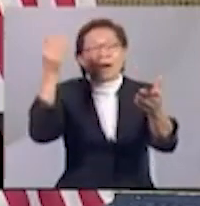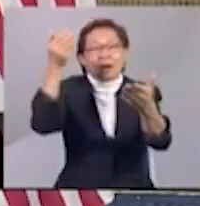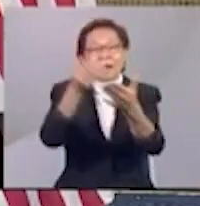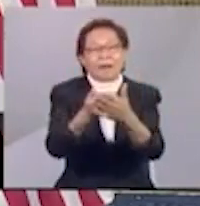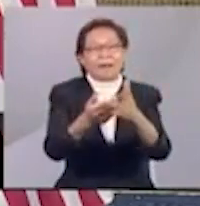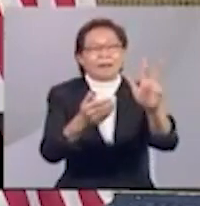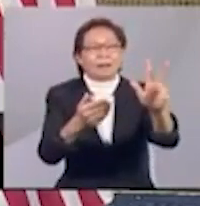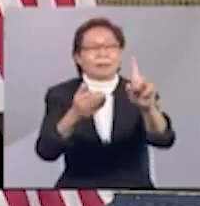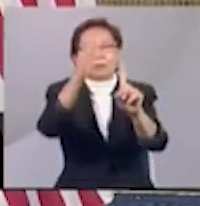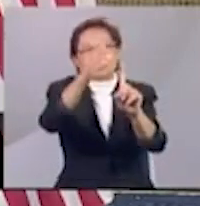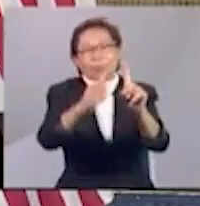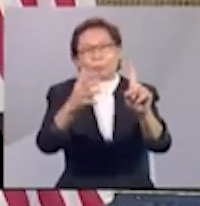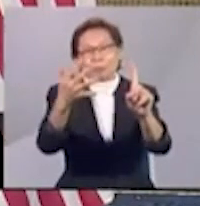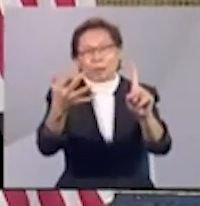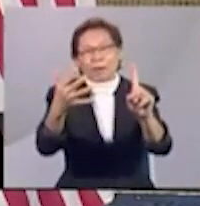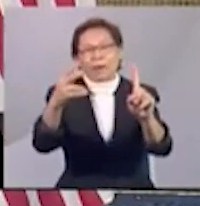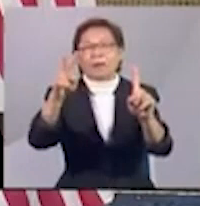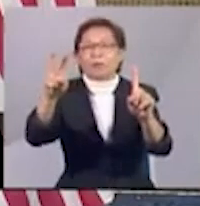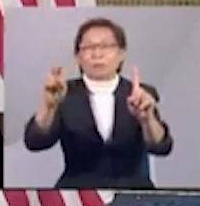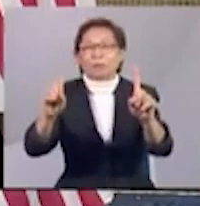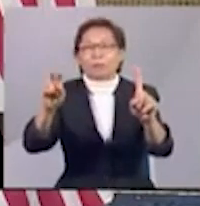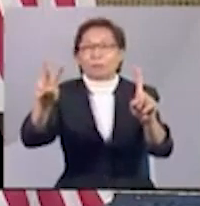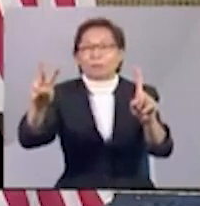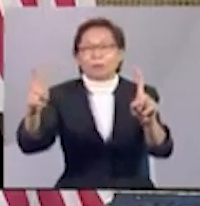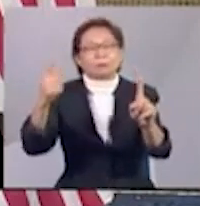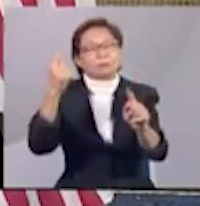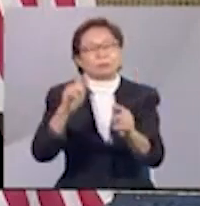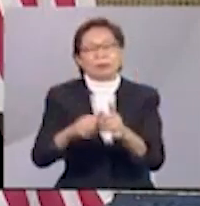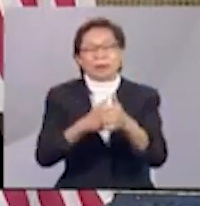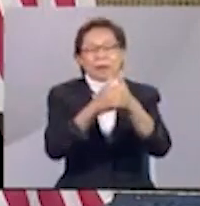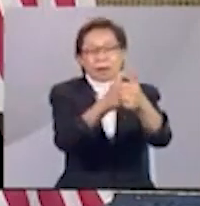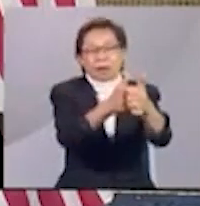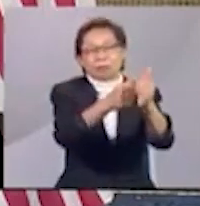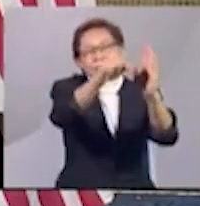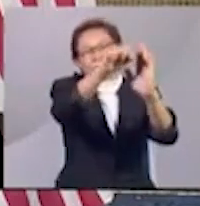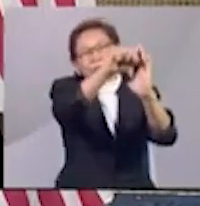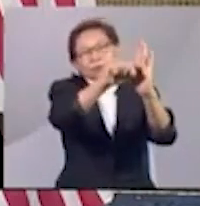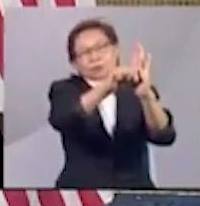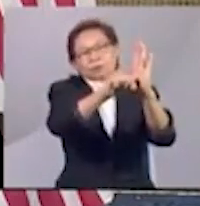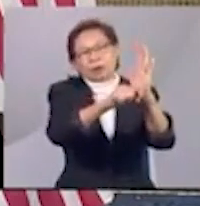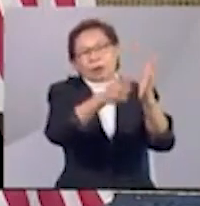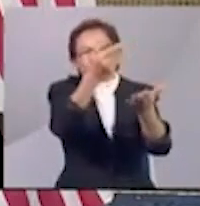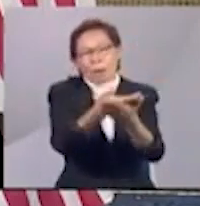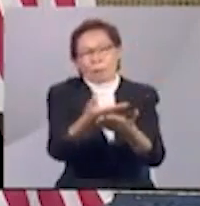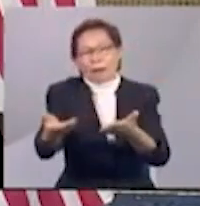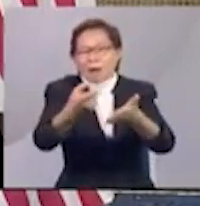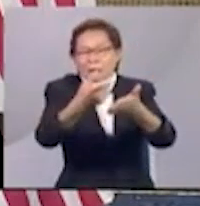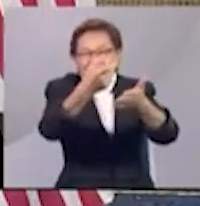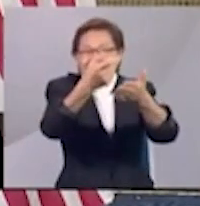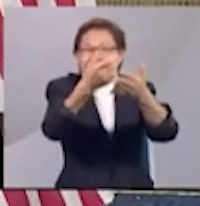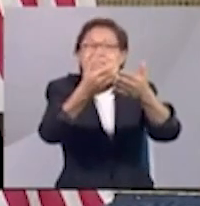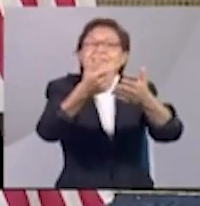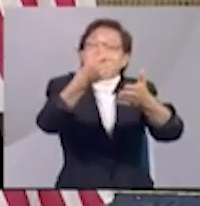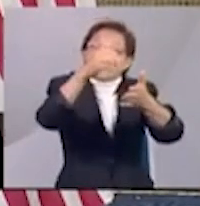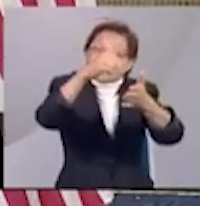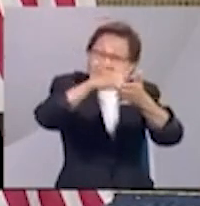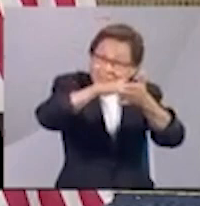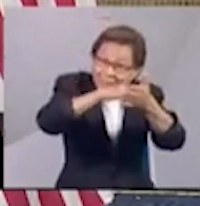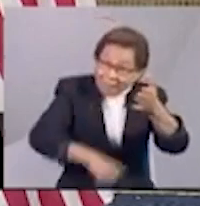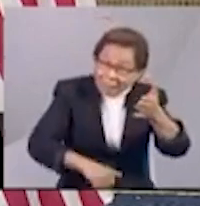hingga 31 Mei 2021 tertakluk kepada syarat pemberian diskaun